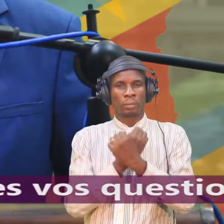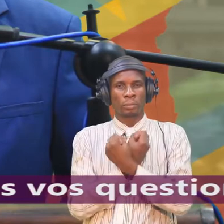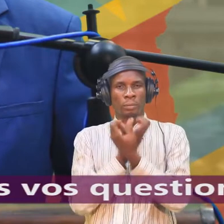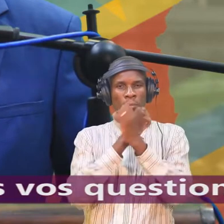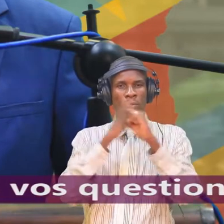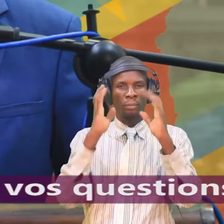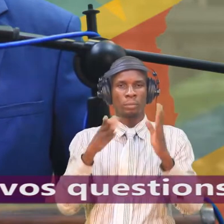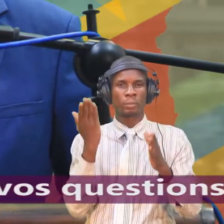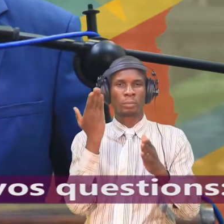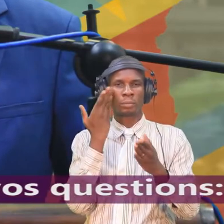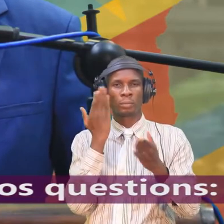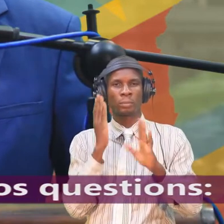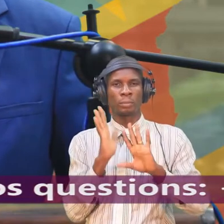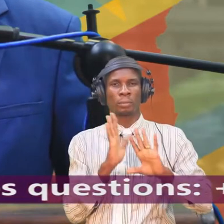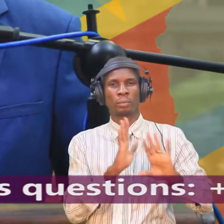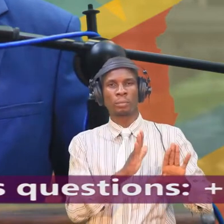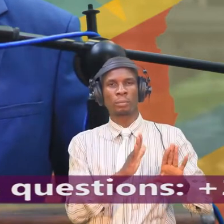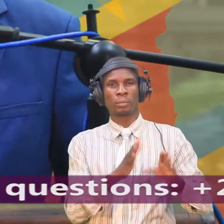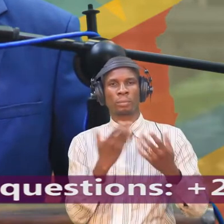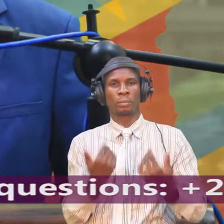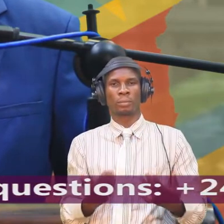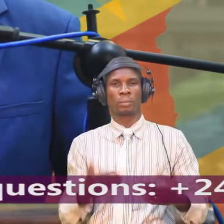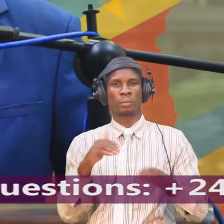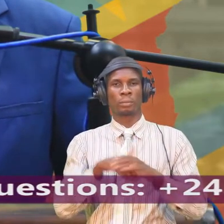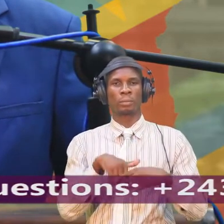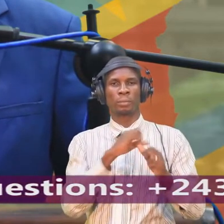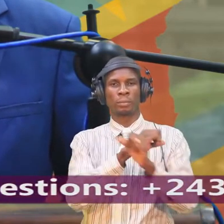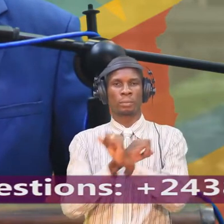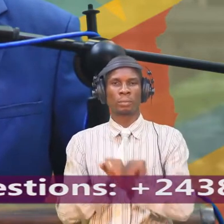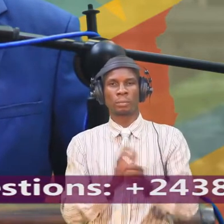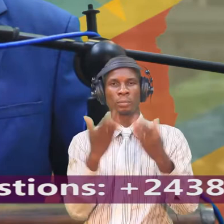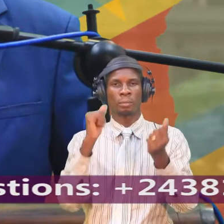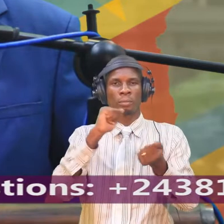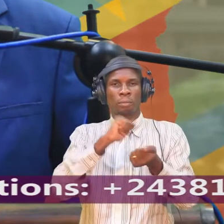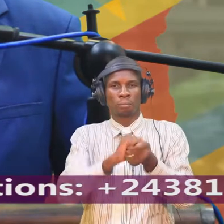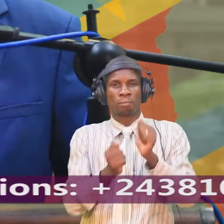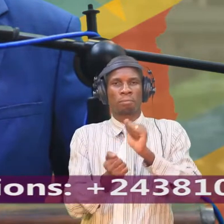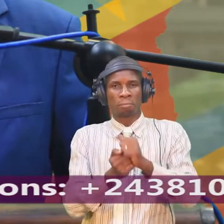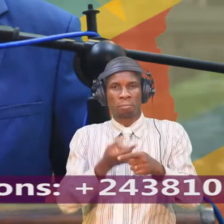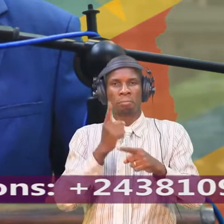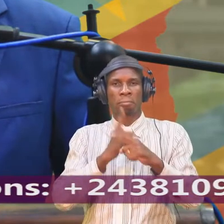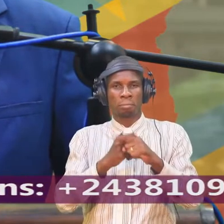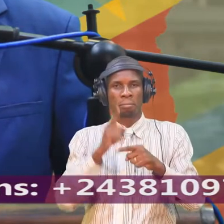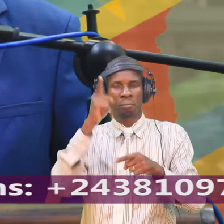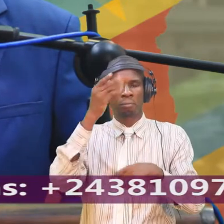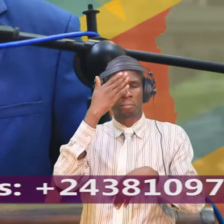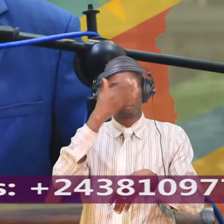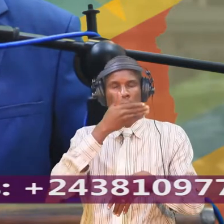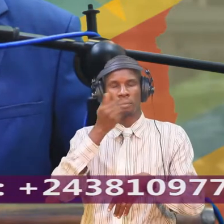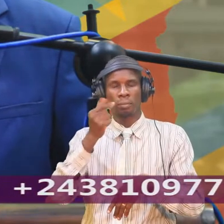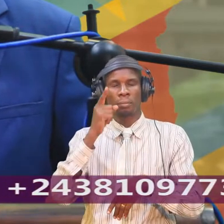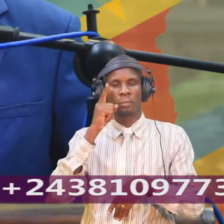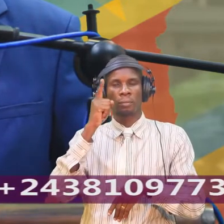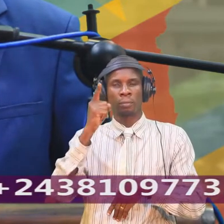Dieu, abandonner tous tes Nakabidhi enfants wana dans wako ta wote sainte main mikononi mwako. Avec les Na multiples mahitaji problèmes yao que yote toi-même tu Bwana. connais, pour que tu